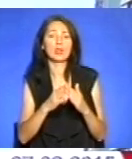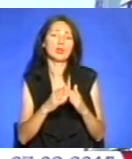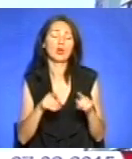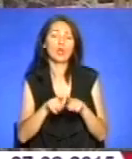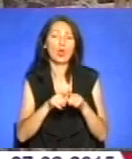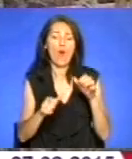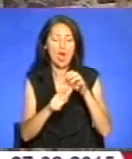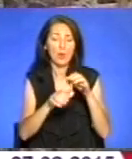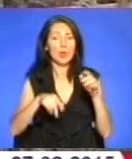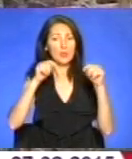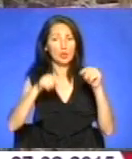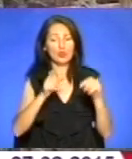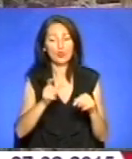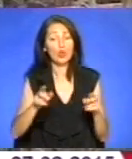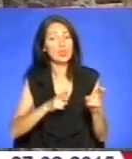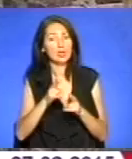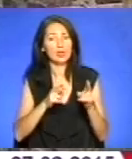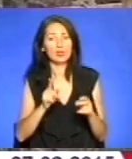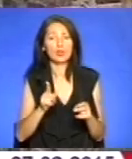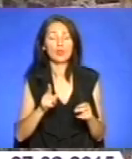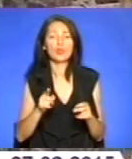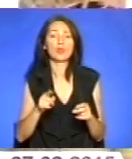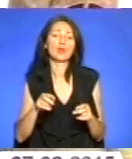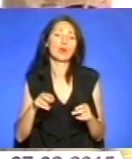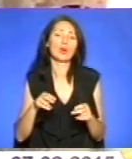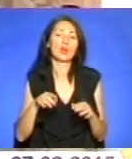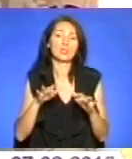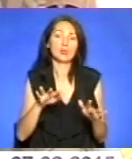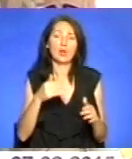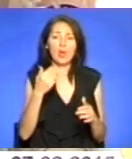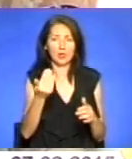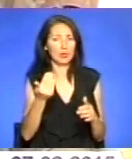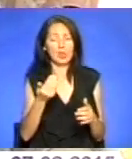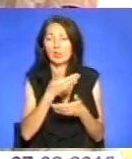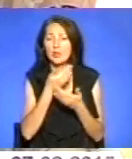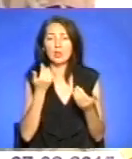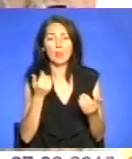дощу, а мешканці скаржаться, що діла до їхньої громади немає нікому.